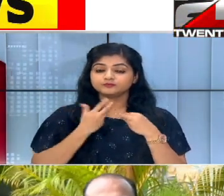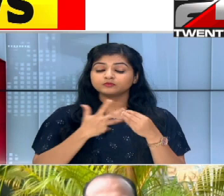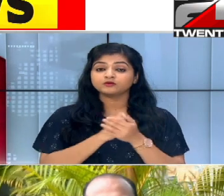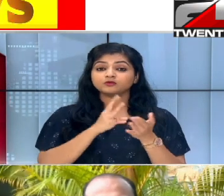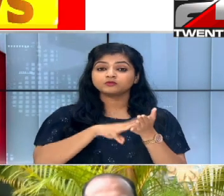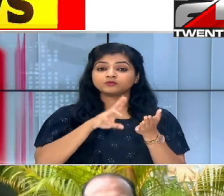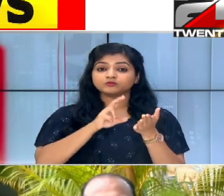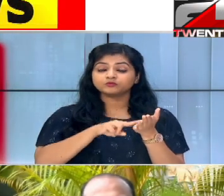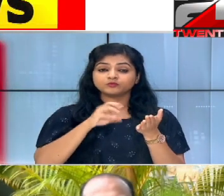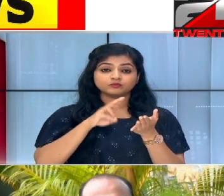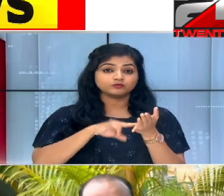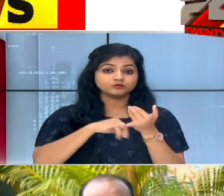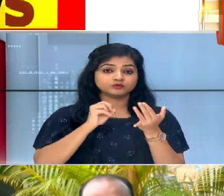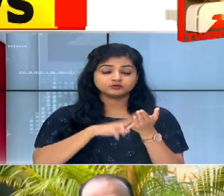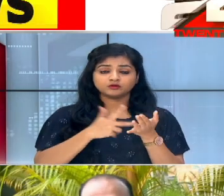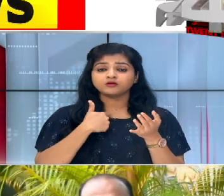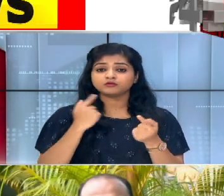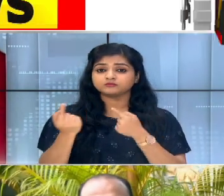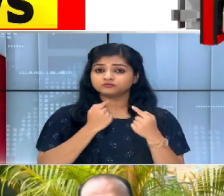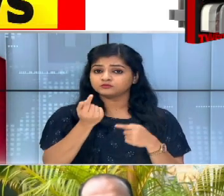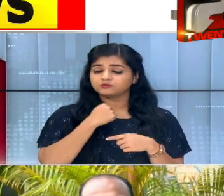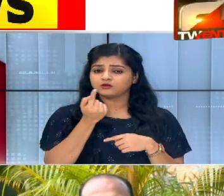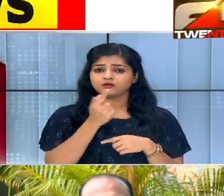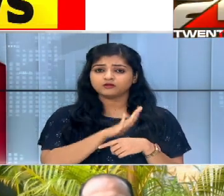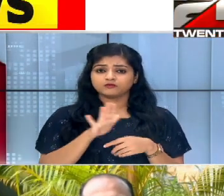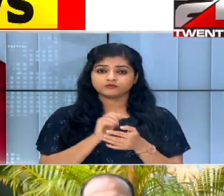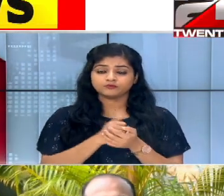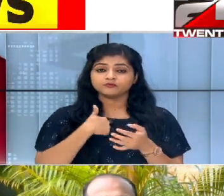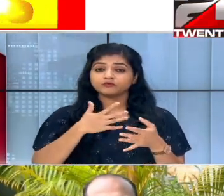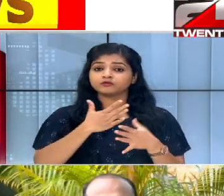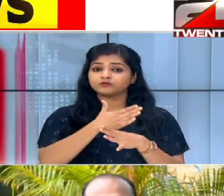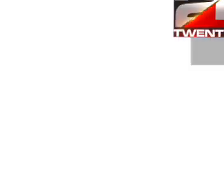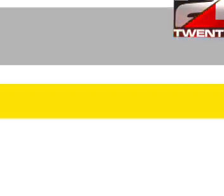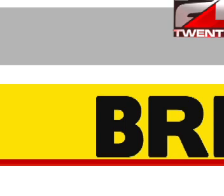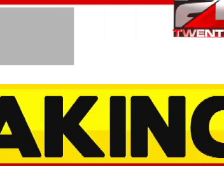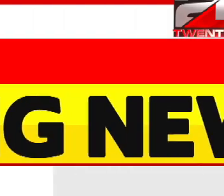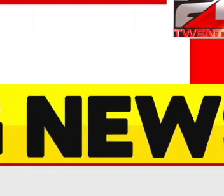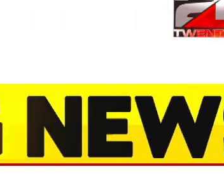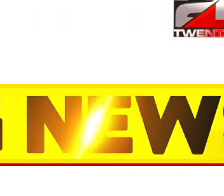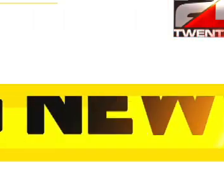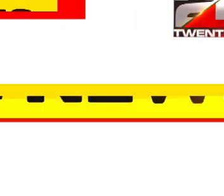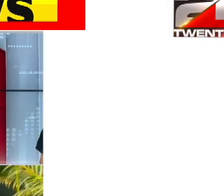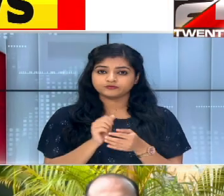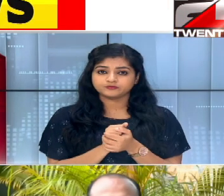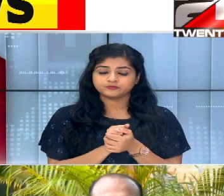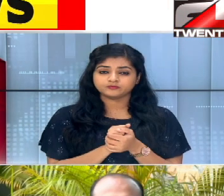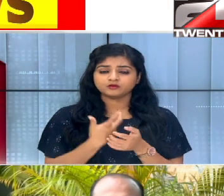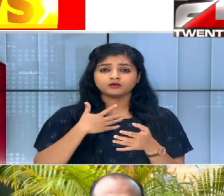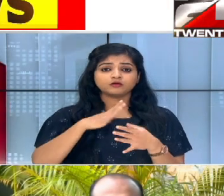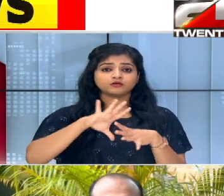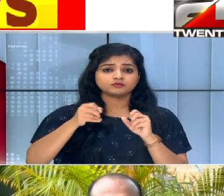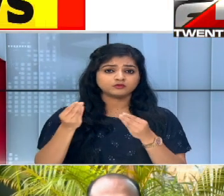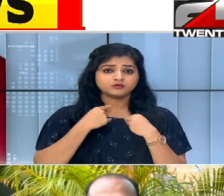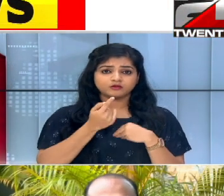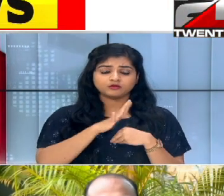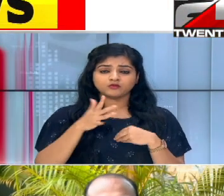തനിക്കെതിരെ ഏതെങ്കിലും തരത്തിൽ ഉപദ്രവം നടത്തിയിട്ടില്ല, തന്നെ ഒരു തരത്തിലും ദ്രോഹിച്ചിട്ടില്ല, തനിക്കെതിരെ ഒരു ആരോപണവും അദ്ദേഹം ഉന്നയിച്ചിട്ടുമില്ല. അങ്ങനെ ഒരാളെ എന്തിന് താൻ